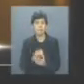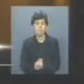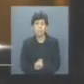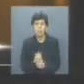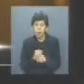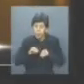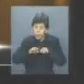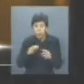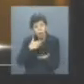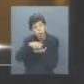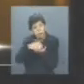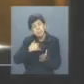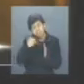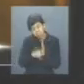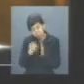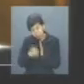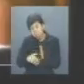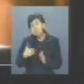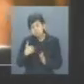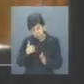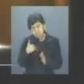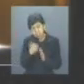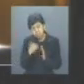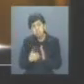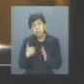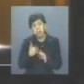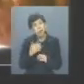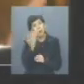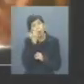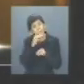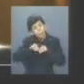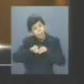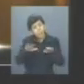ทอดเรื่องราวความผิดพลาดให้สาธารณชนรับรู้ผ่านรายการของโอปราห์วิน